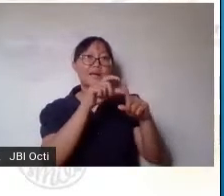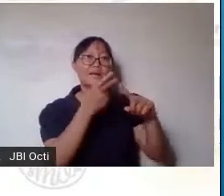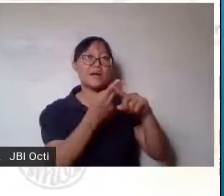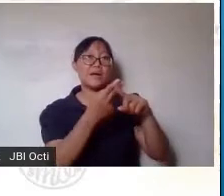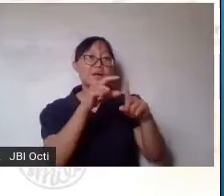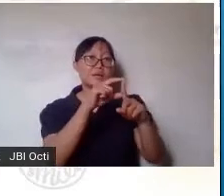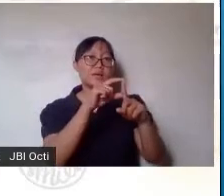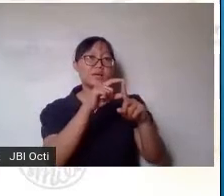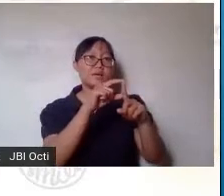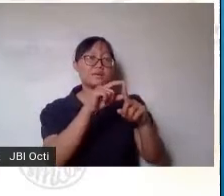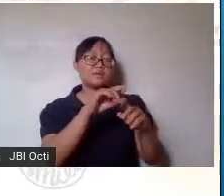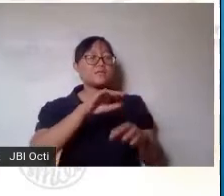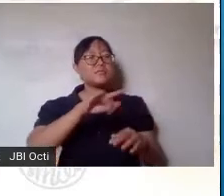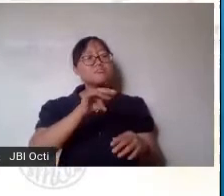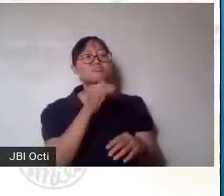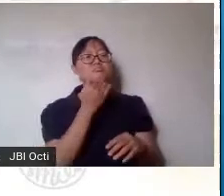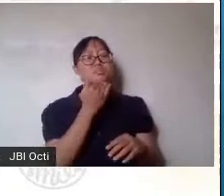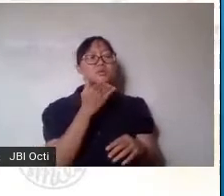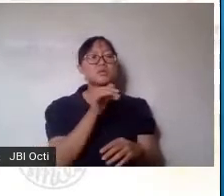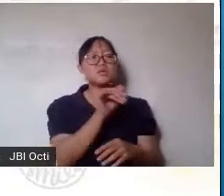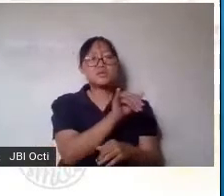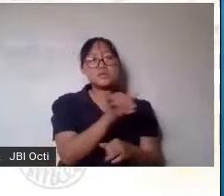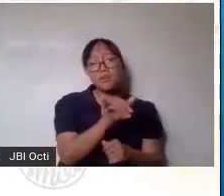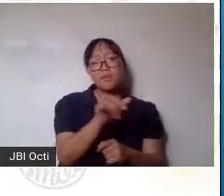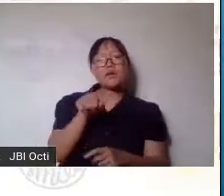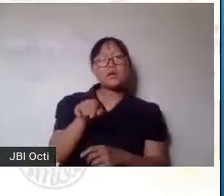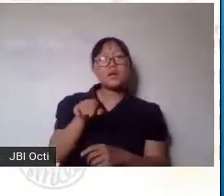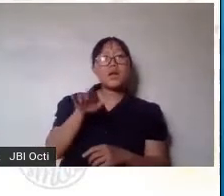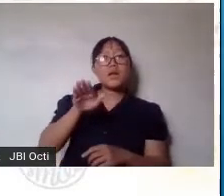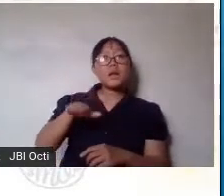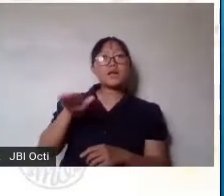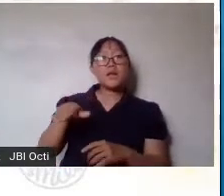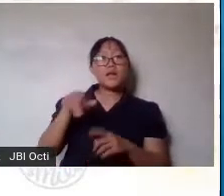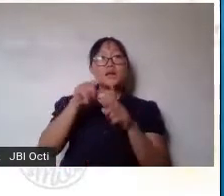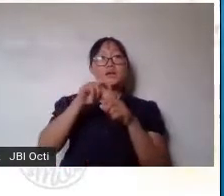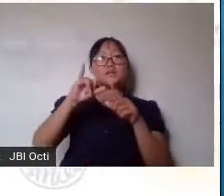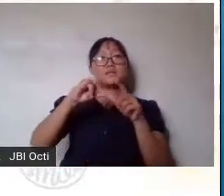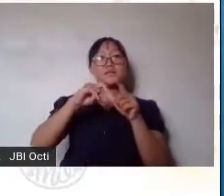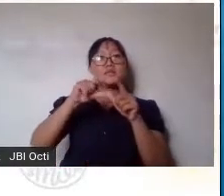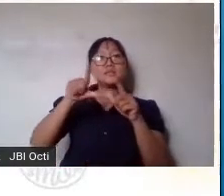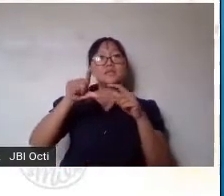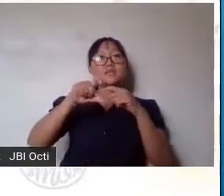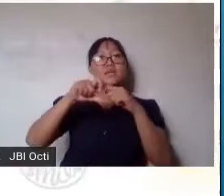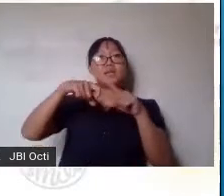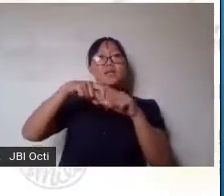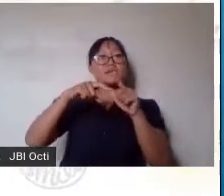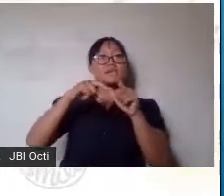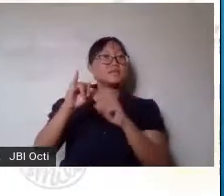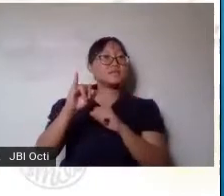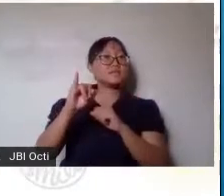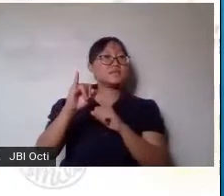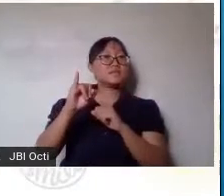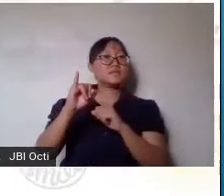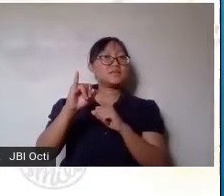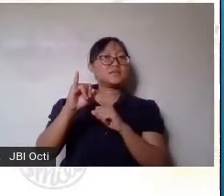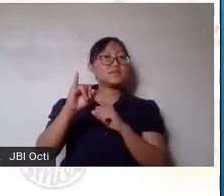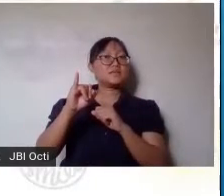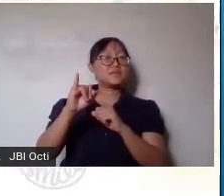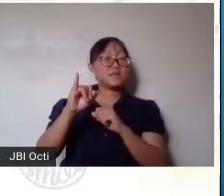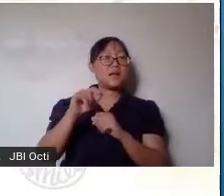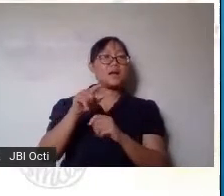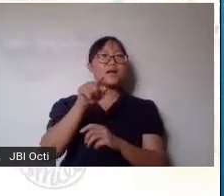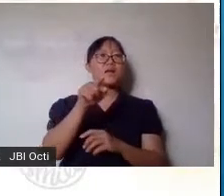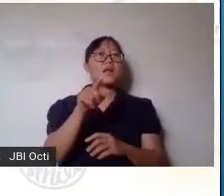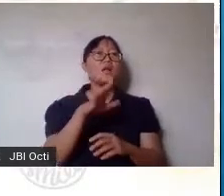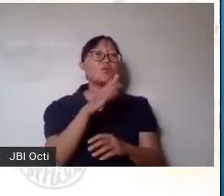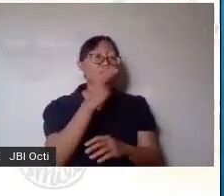juga pada anak-anak disleksi. Oleh karena itu, di awal tadi kita cerita, kalau menemukan kasus ADHD, ya kita